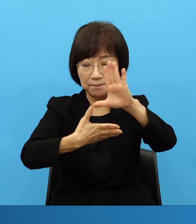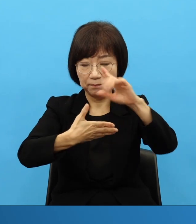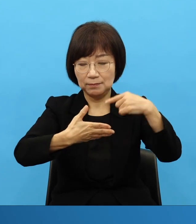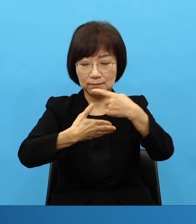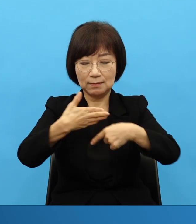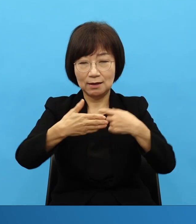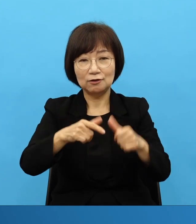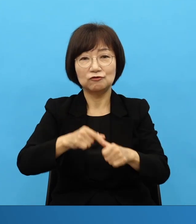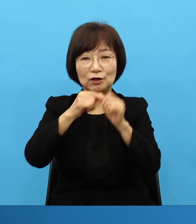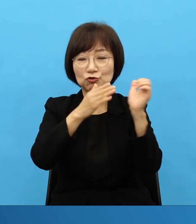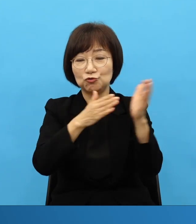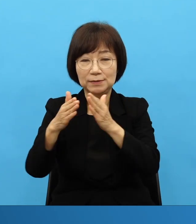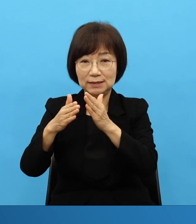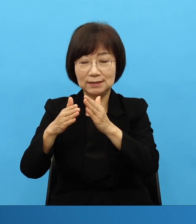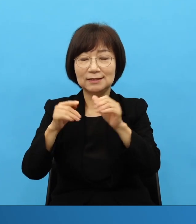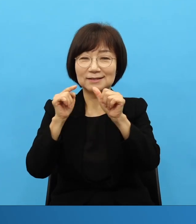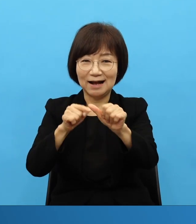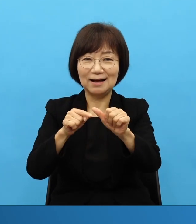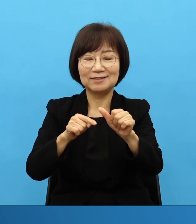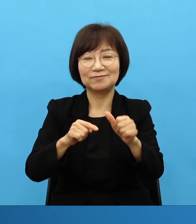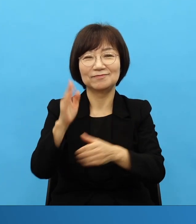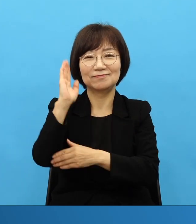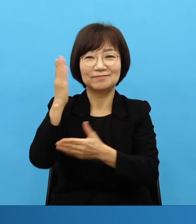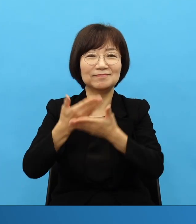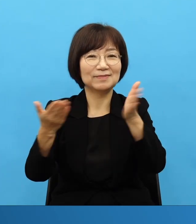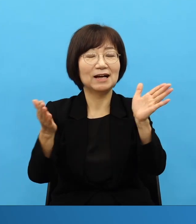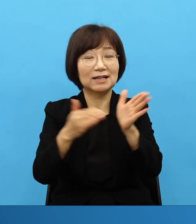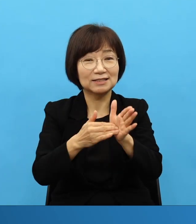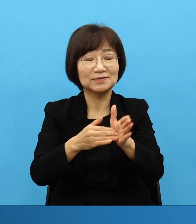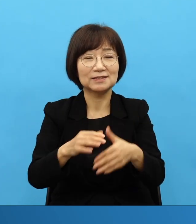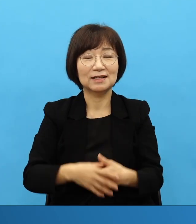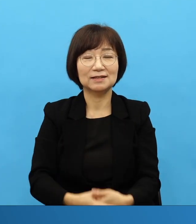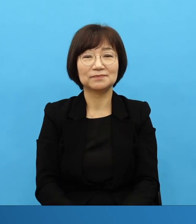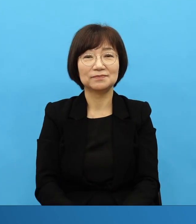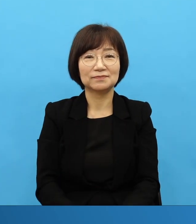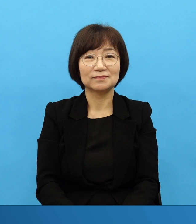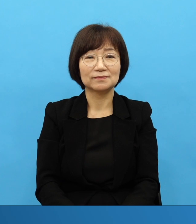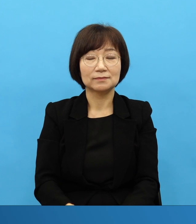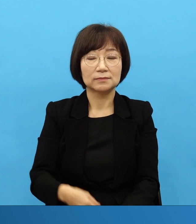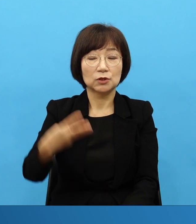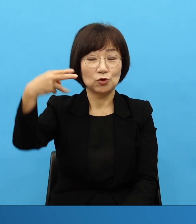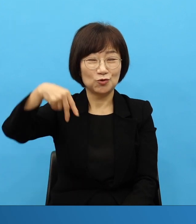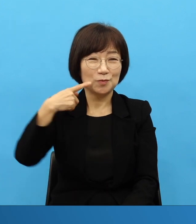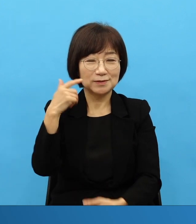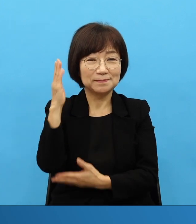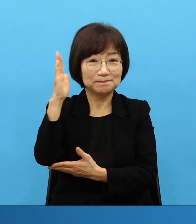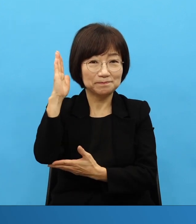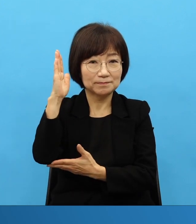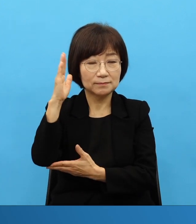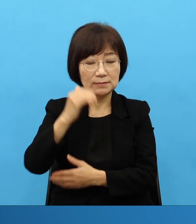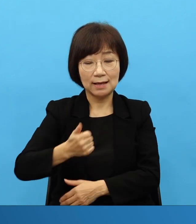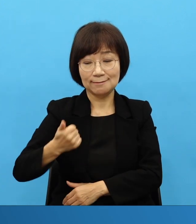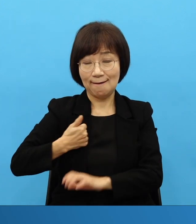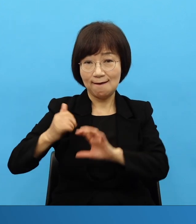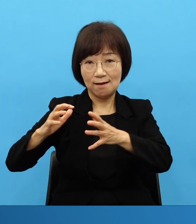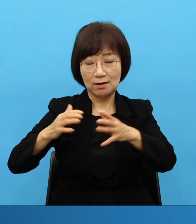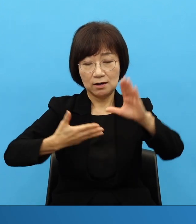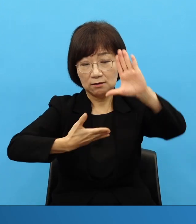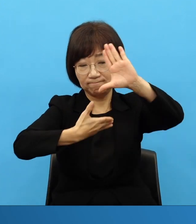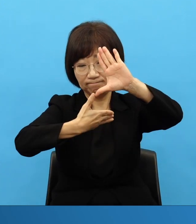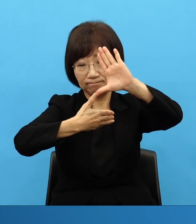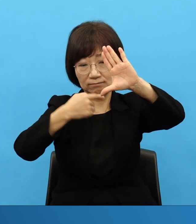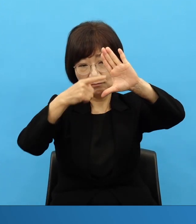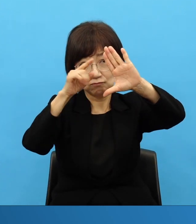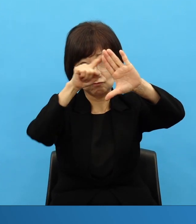메시지 2강이 선포됐습니다. 류광수 목사는 캐나다는 북미와 남미를 연결하는